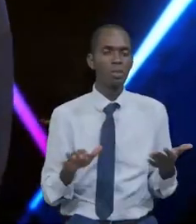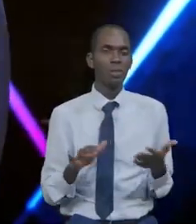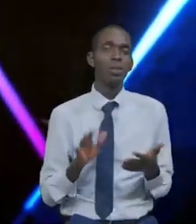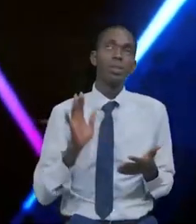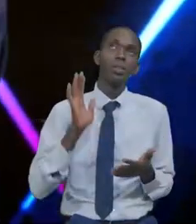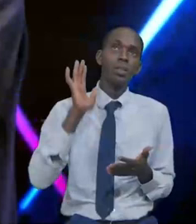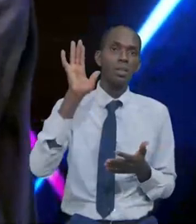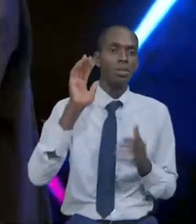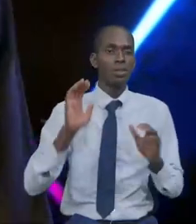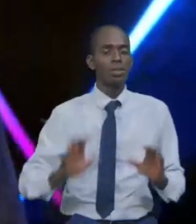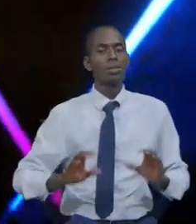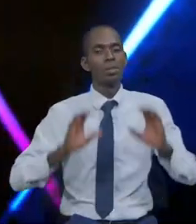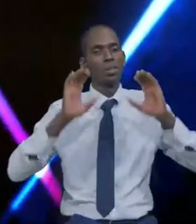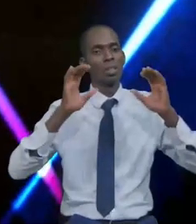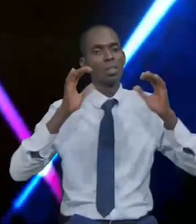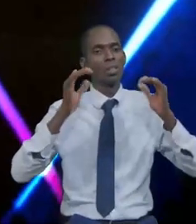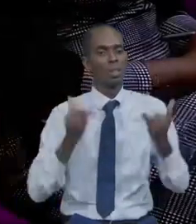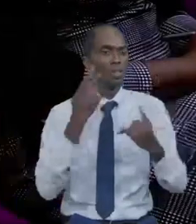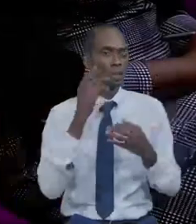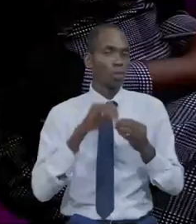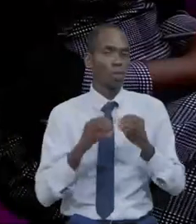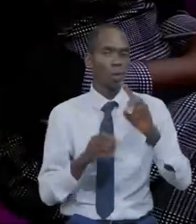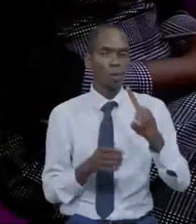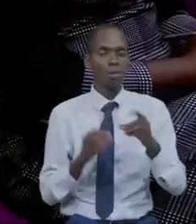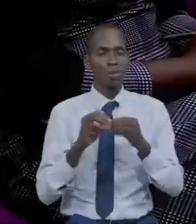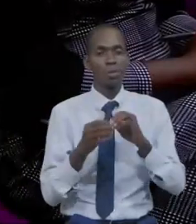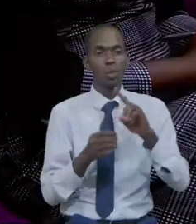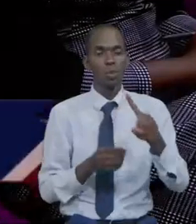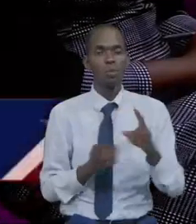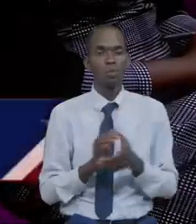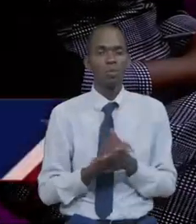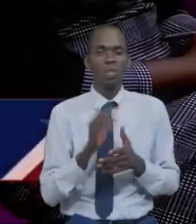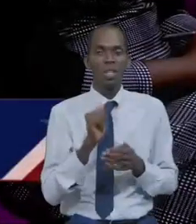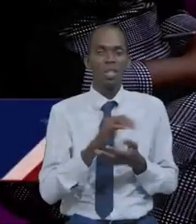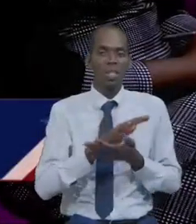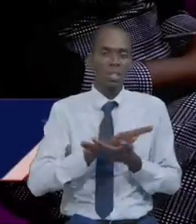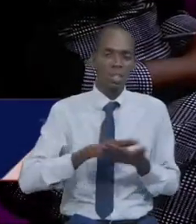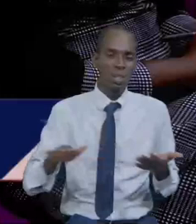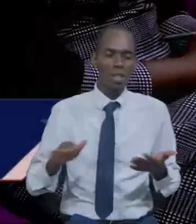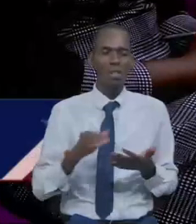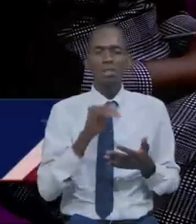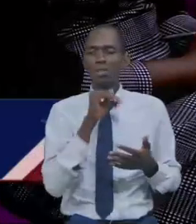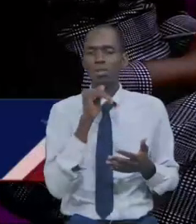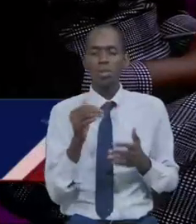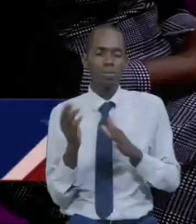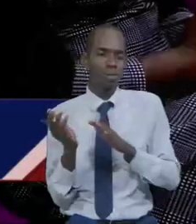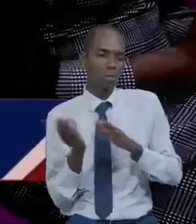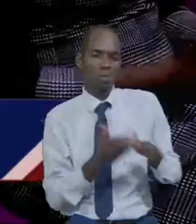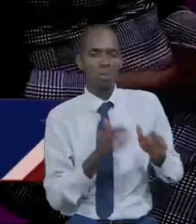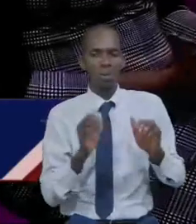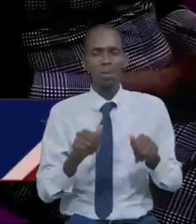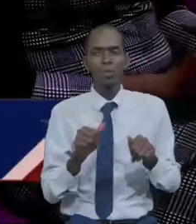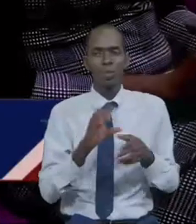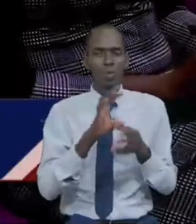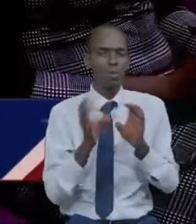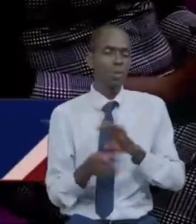et on ne pouvait pas détruire sa consécration. Première partie ici, une conversion clair et